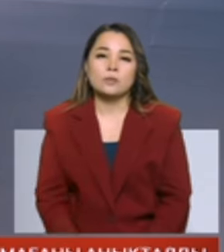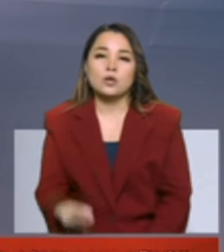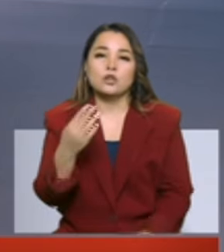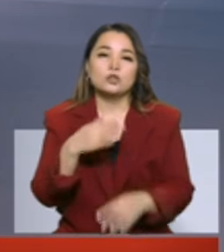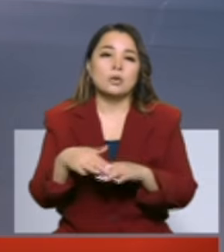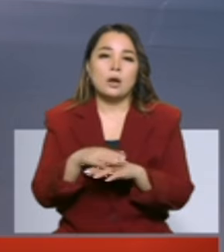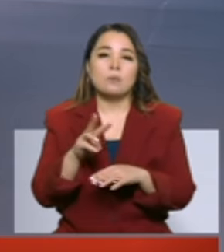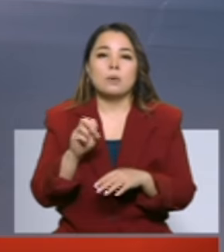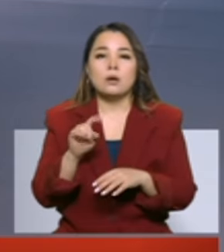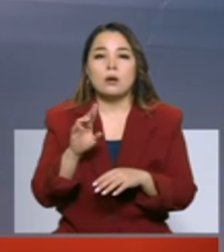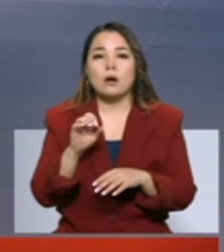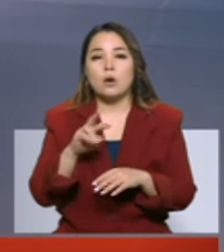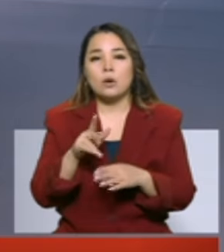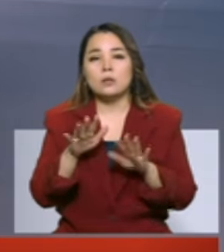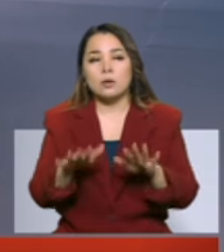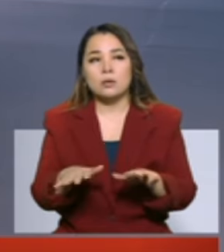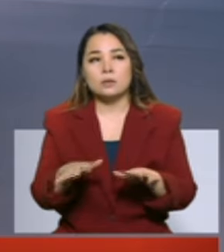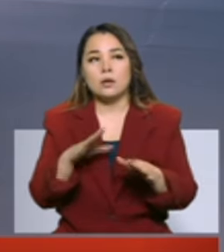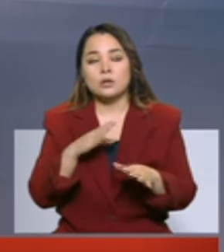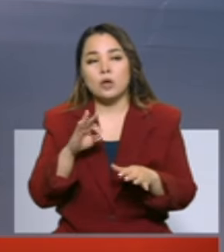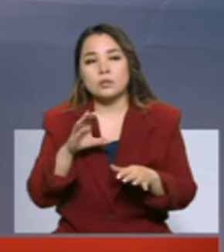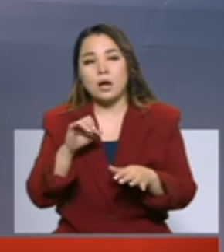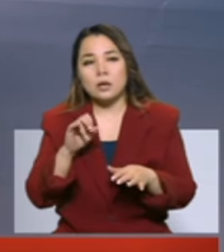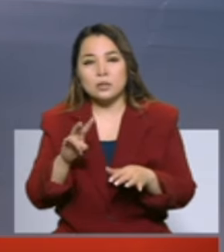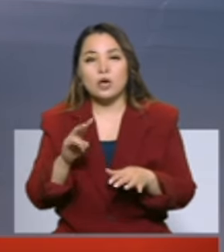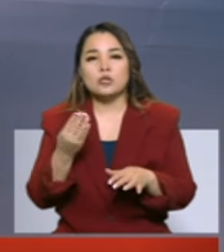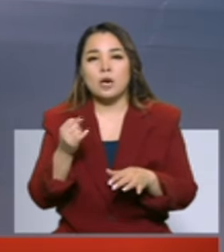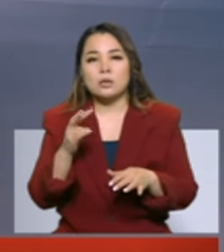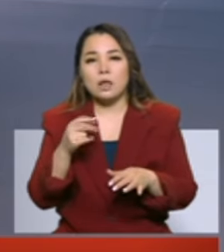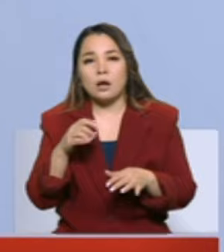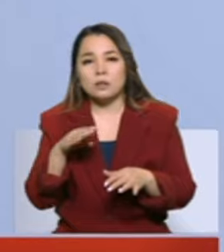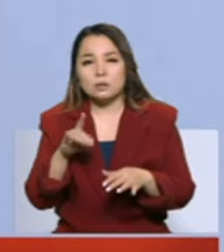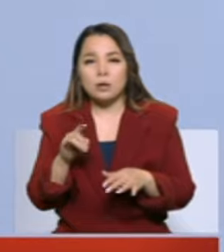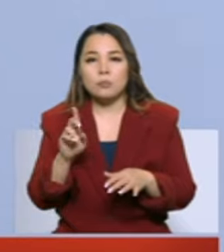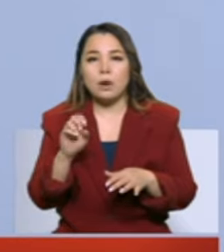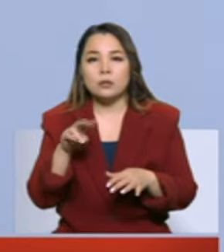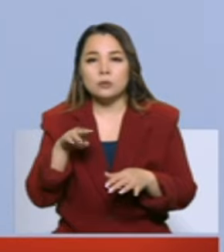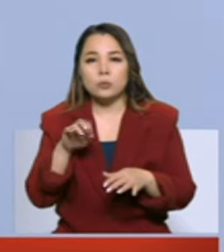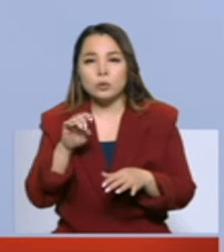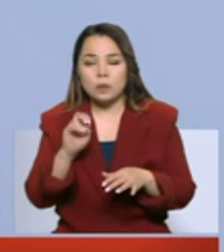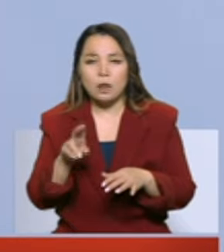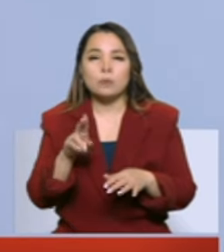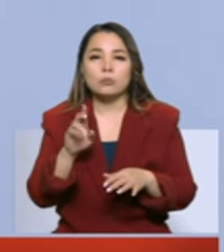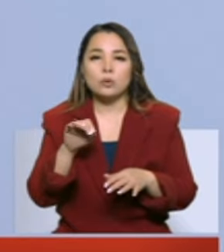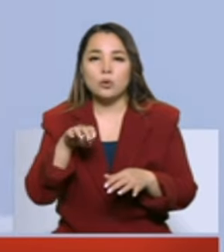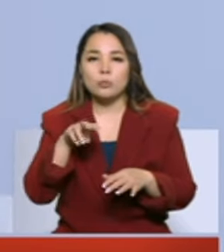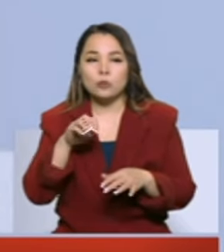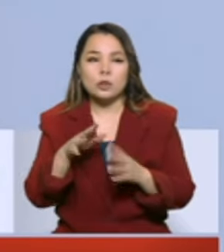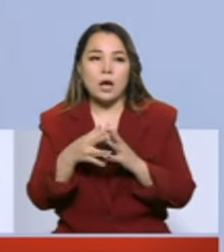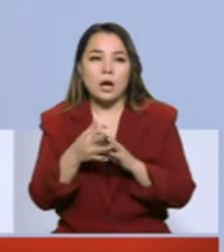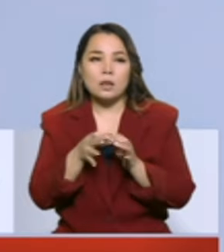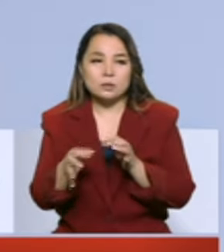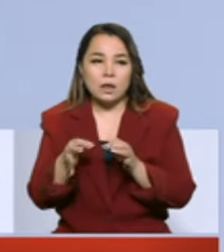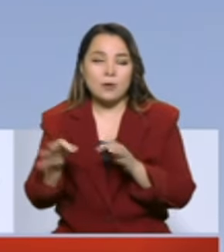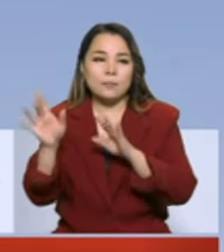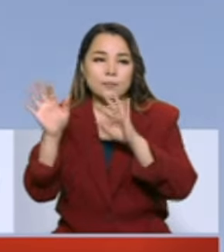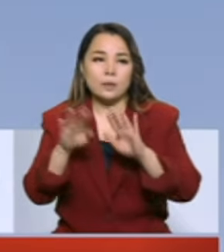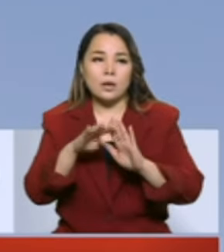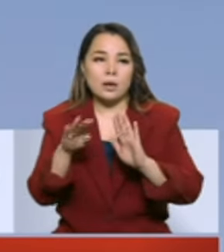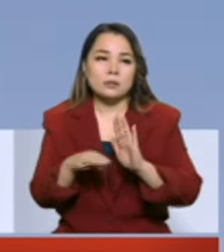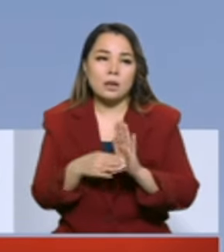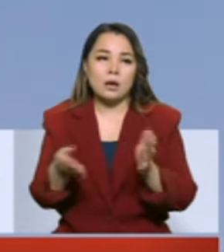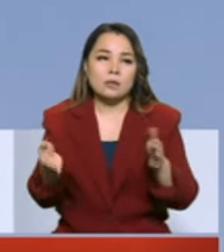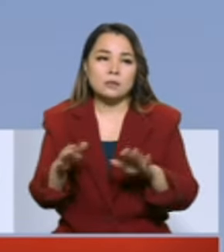Шығыстағы Марқакөл ауданында төс қайын, шанағаты, балықты бұлақ және бұғы мүйіз ауылдары әлі қар құрсауында